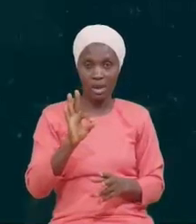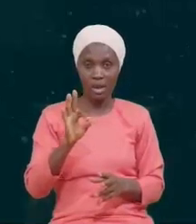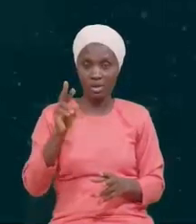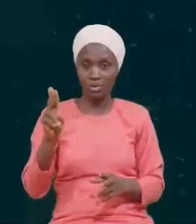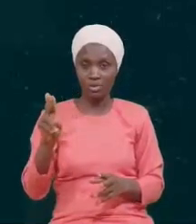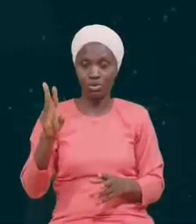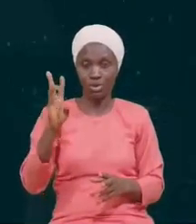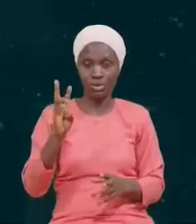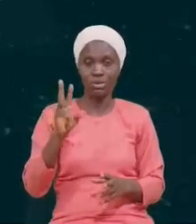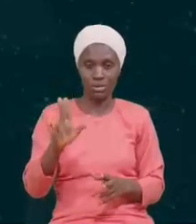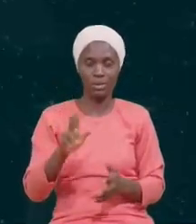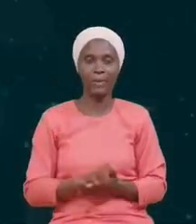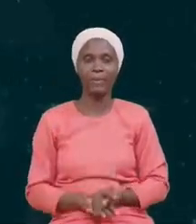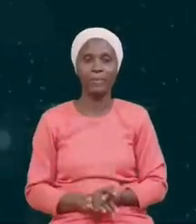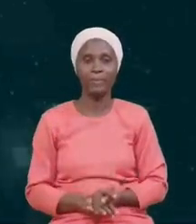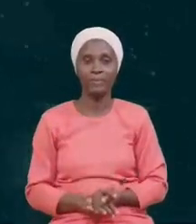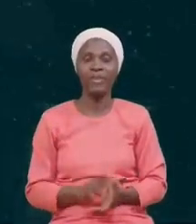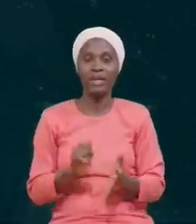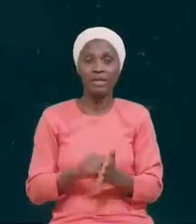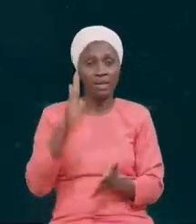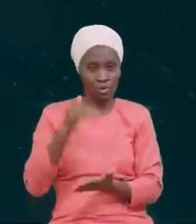234-91-54-44-9263, ce qui nous permettra